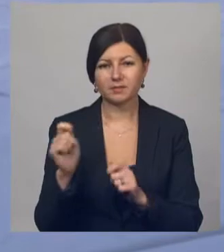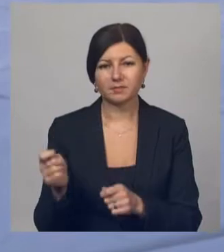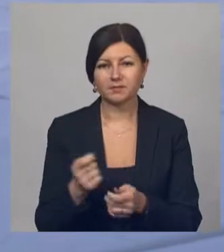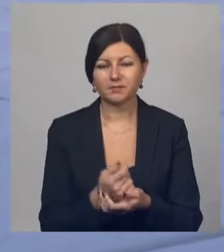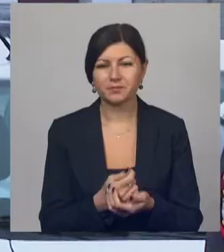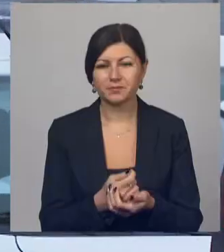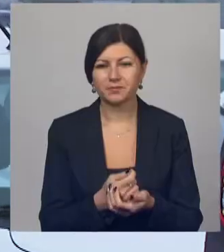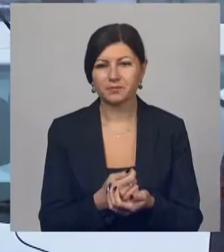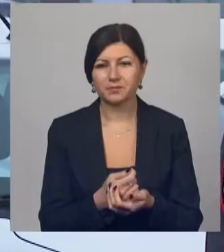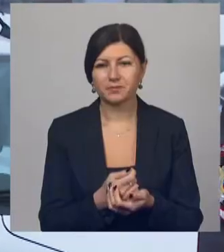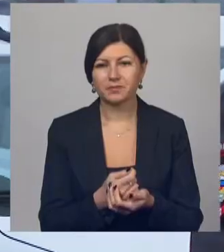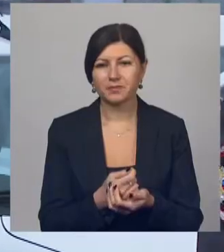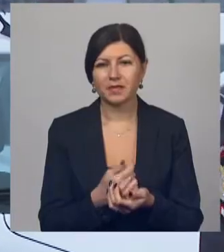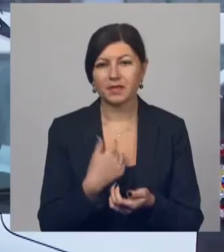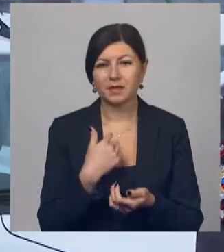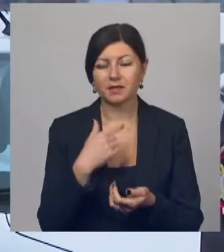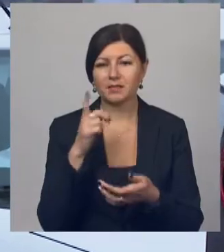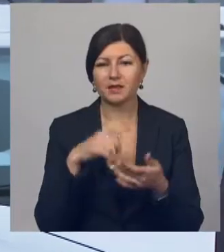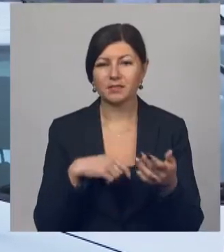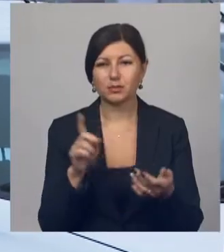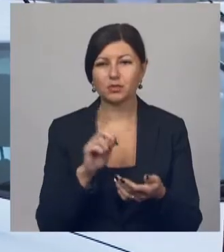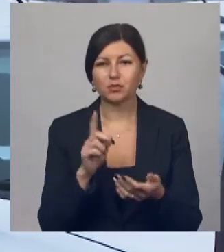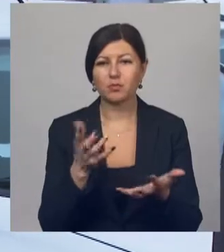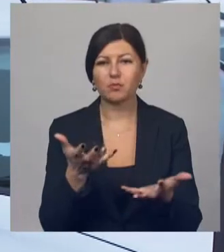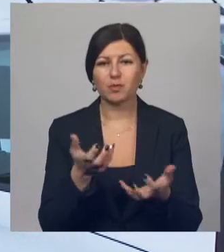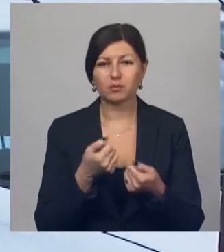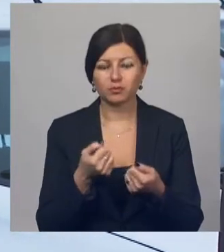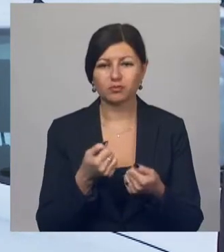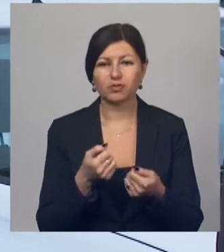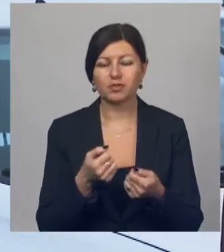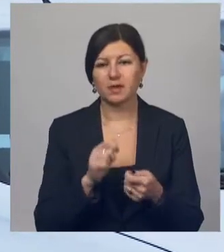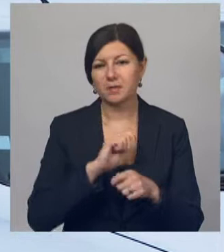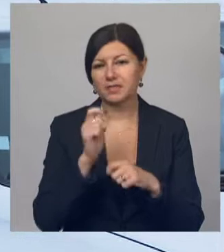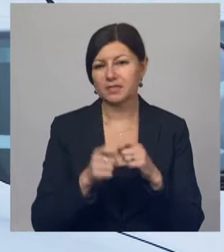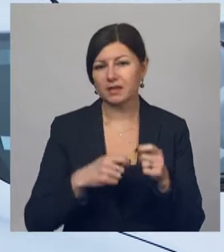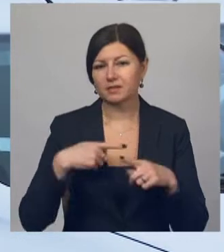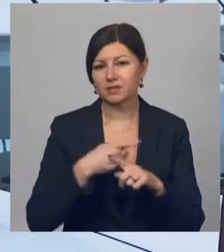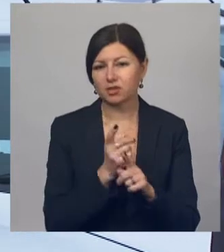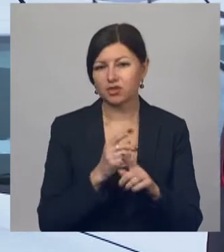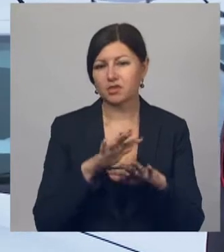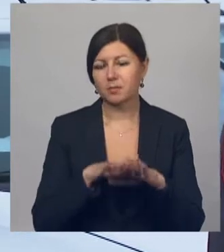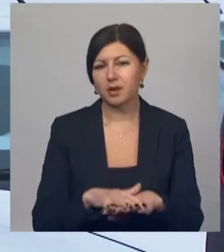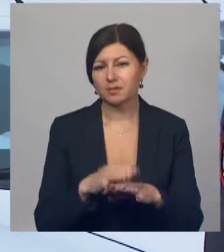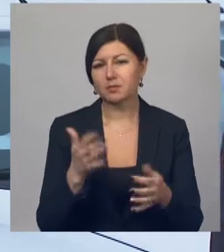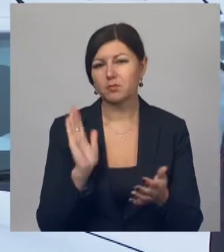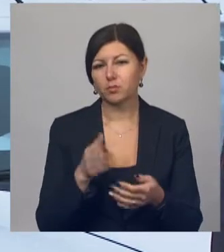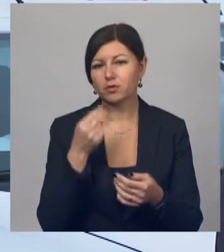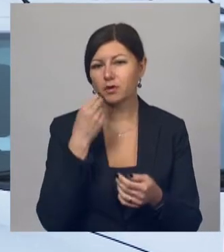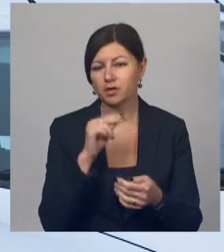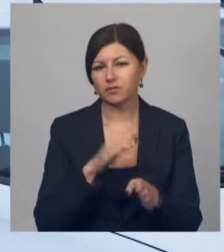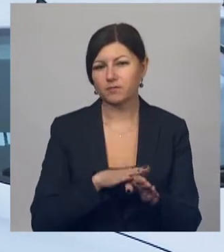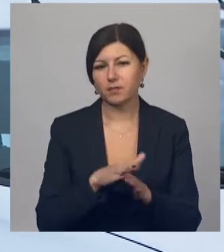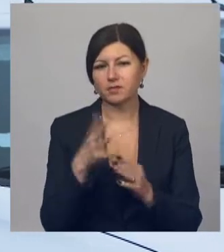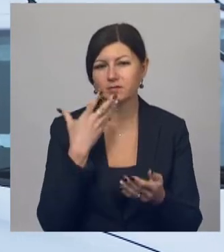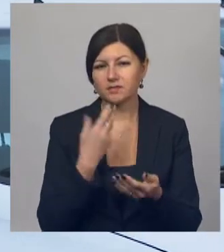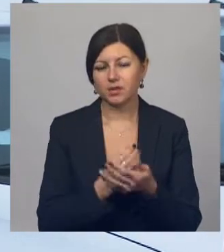Гладков. Я надеюсь, что улучшение материально-технической базы позволит вам более качественно выполнять свои служебные